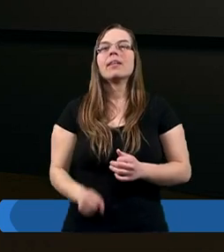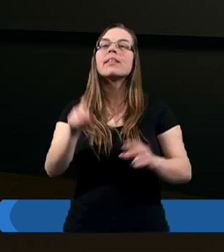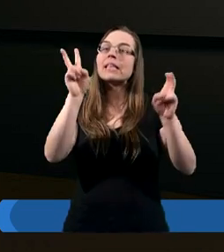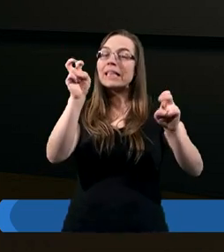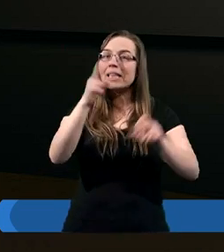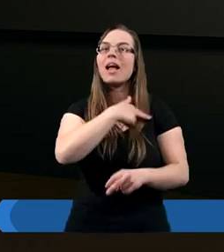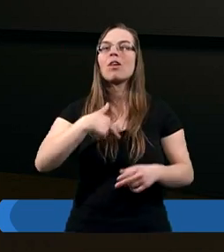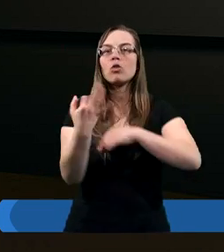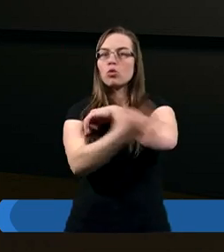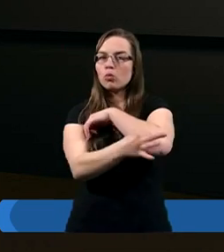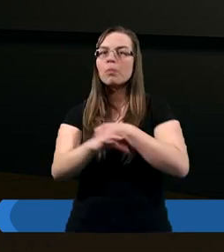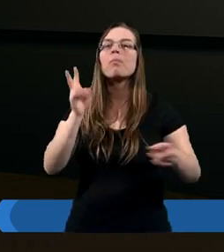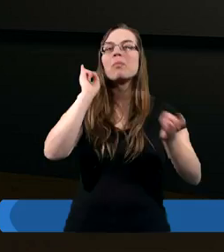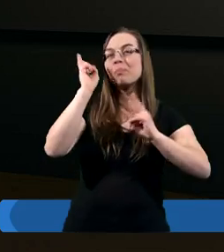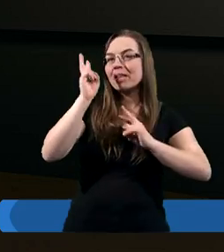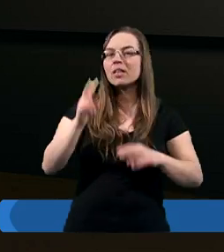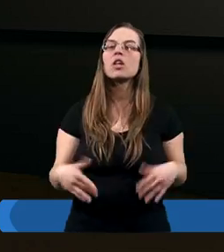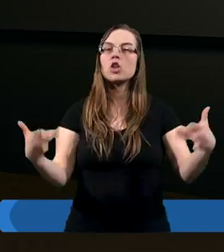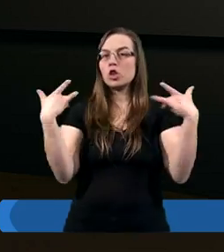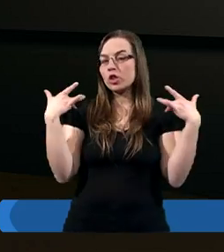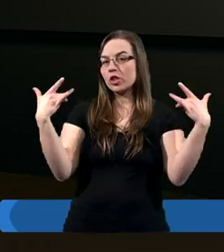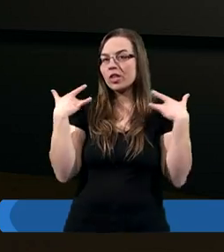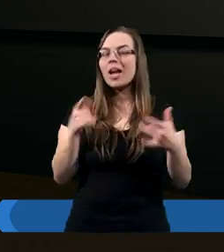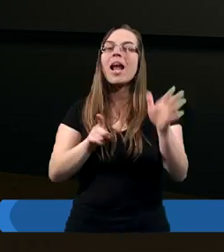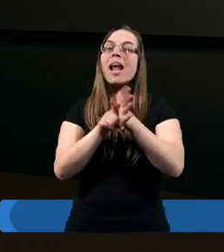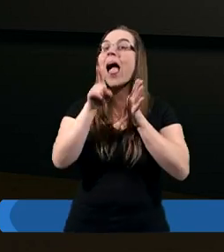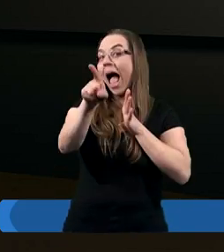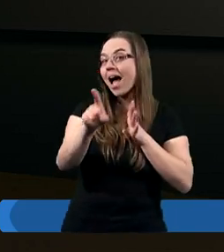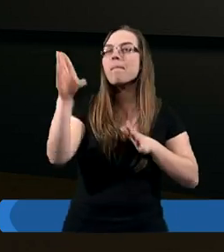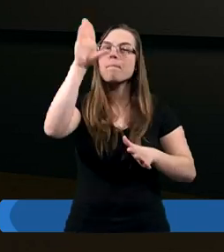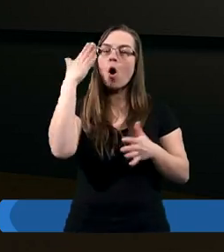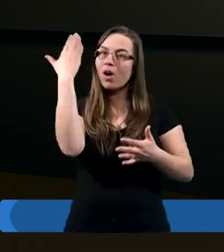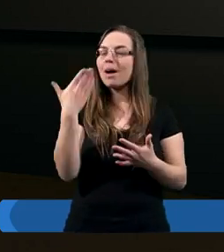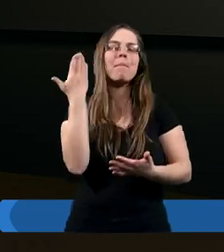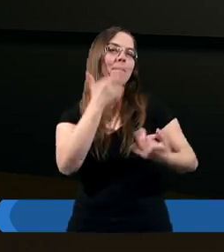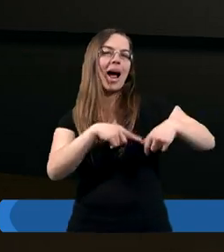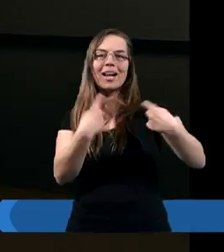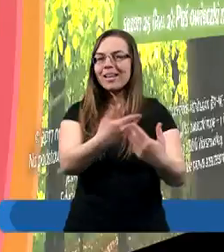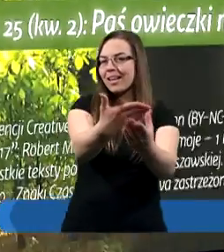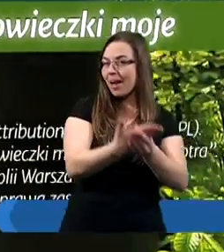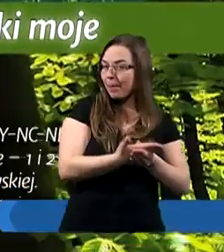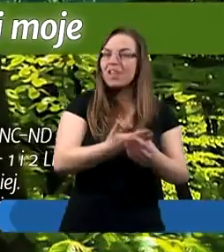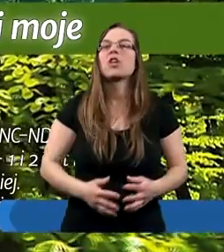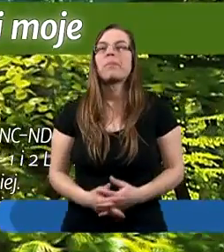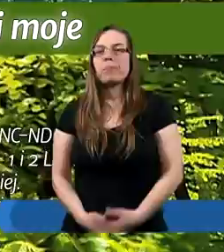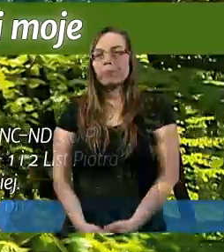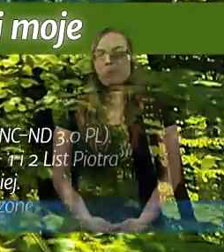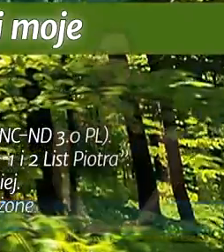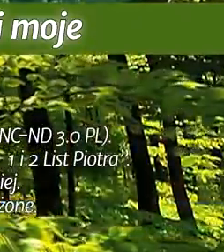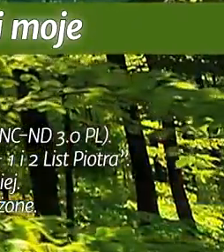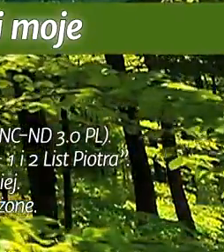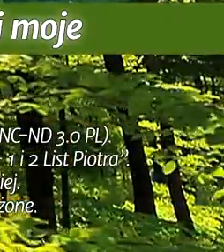naszego studium brzmi Życie dla Boga. Bardzo serdecznie zapraszam.